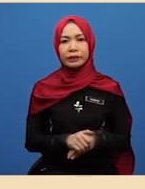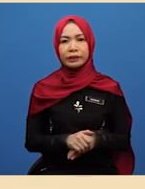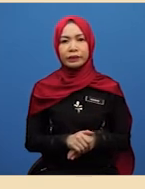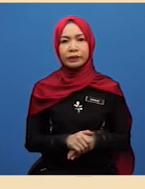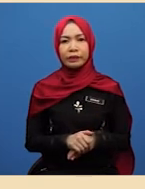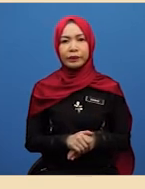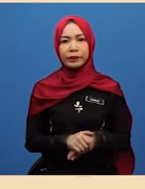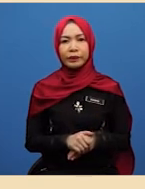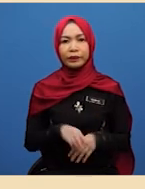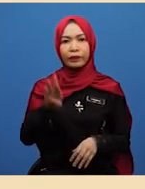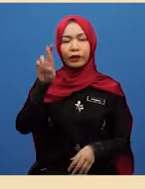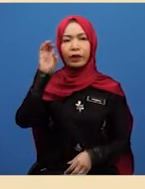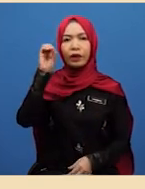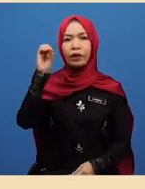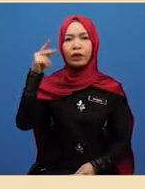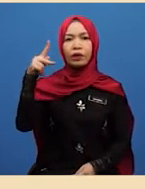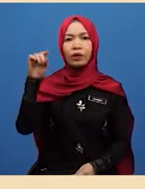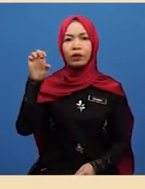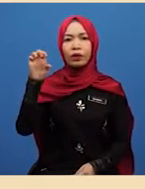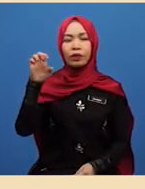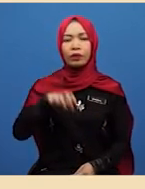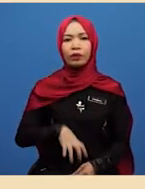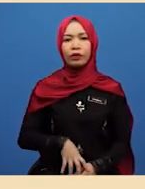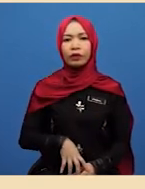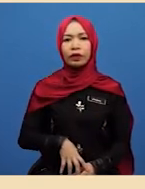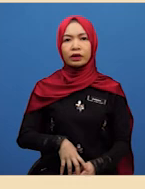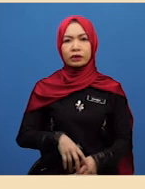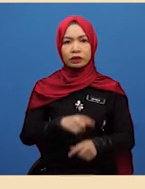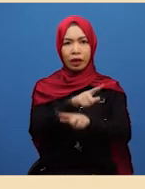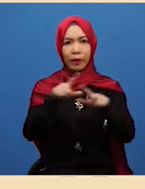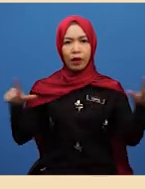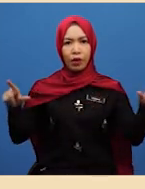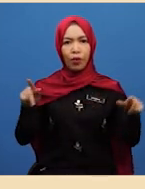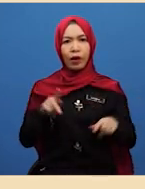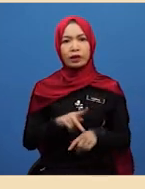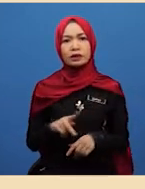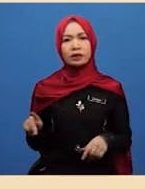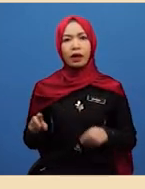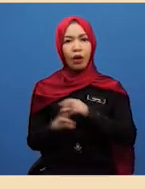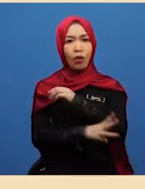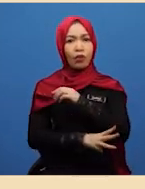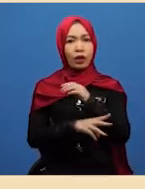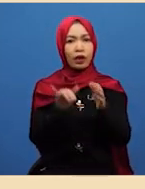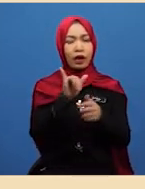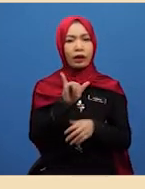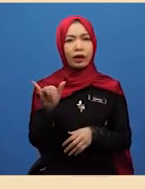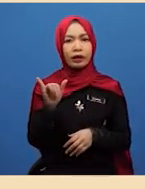James Brooke seterusnya meluaskan kuasanya dengan cara memperkukuh pertahanan